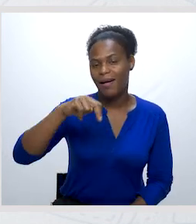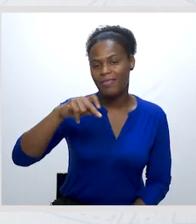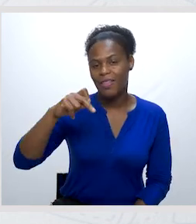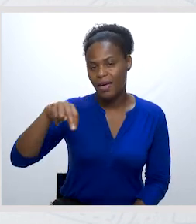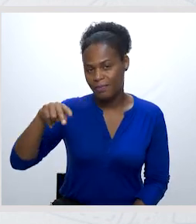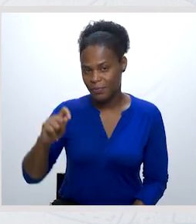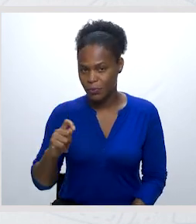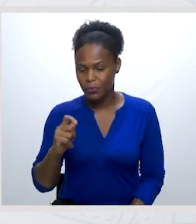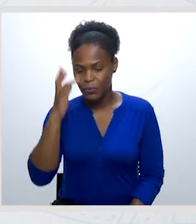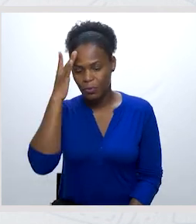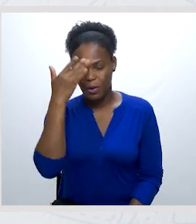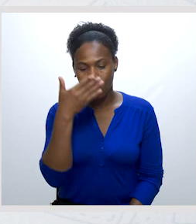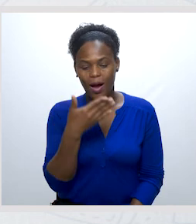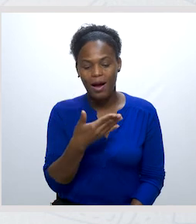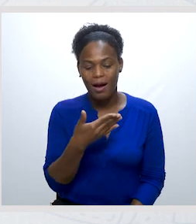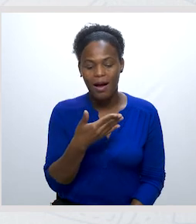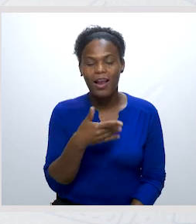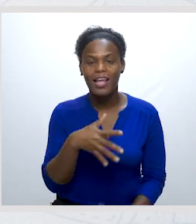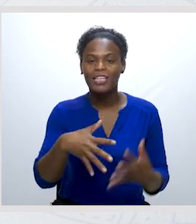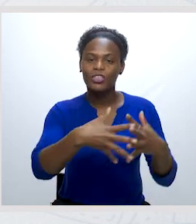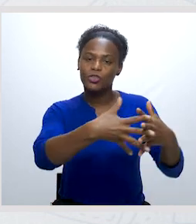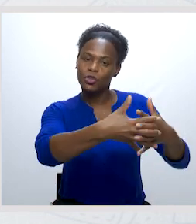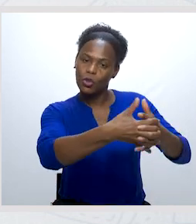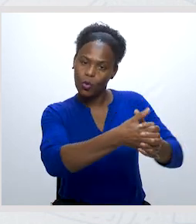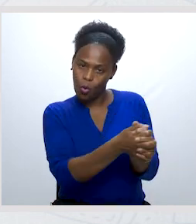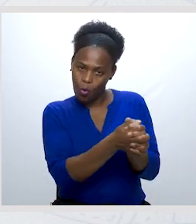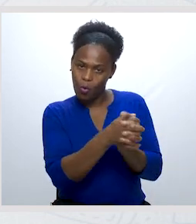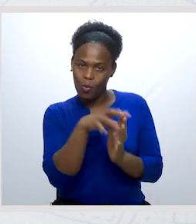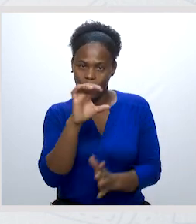Numéro 1, le citron.